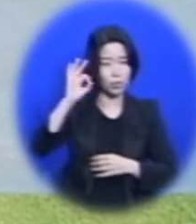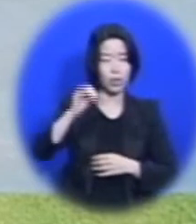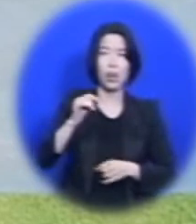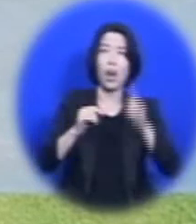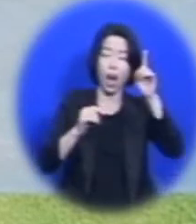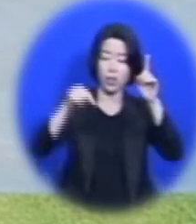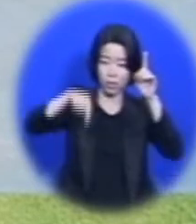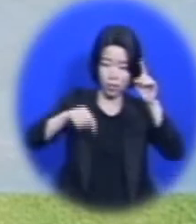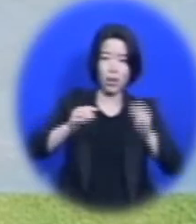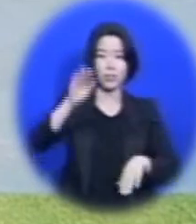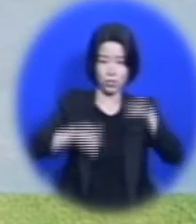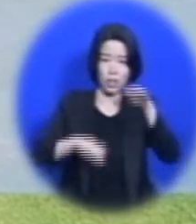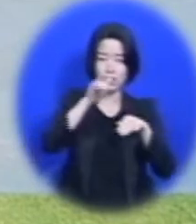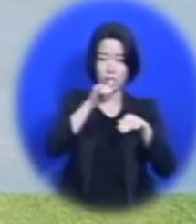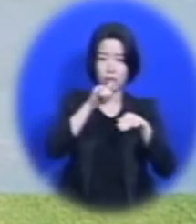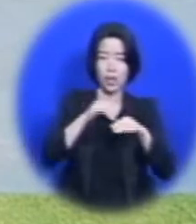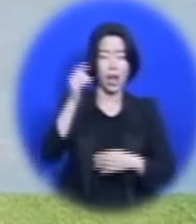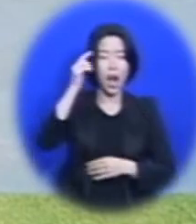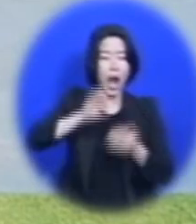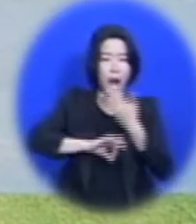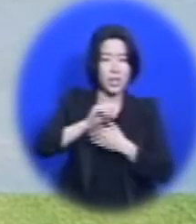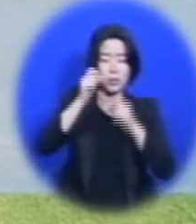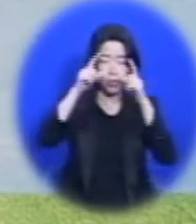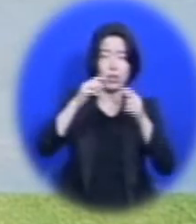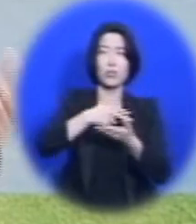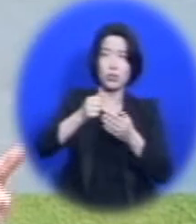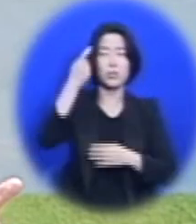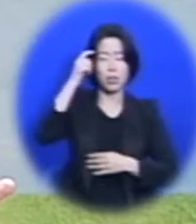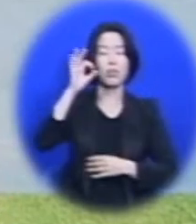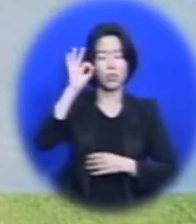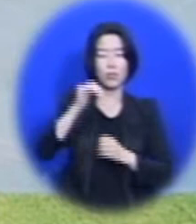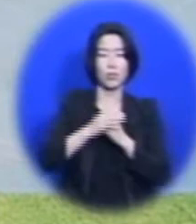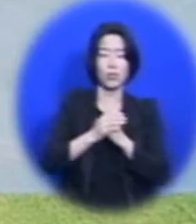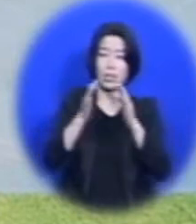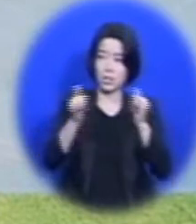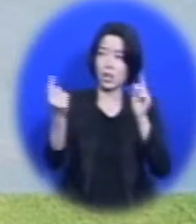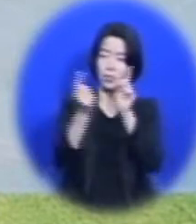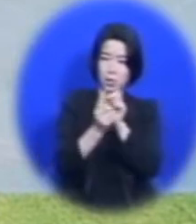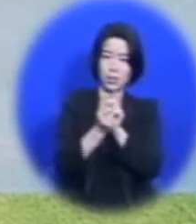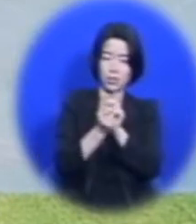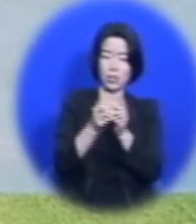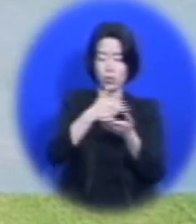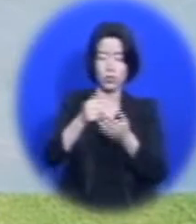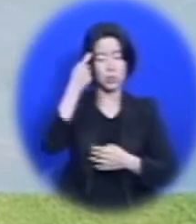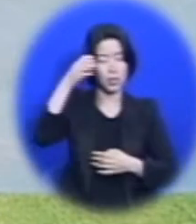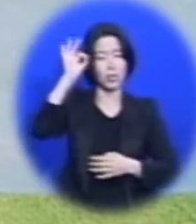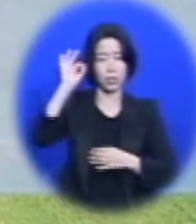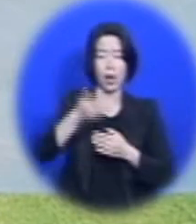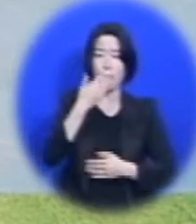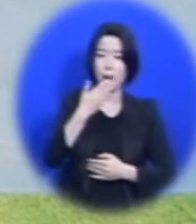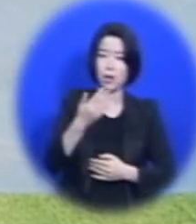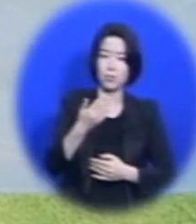차이라니까. 아침에 일어났더니 주님이 생각이 나고 사람하고 만나서 이야기를 하는데 주님이 생각이 나고 밥을